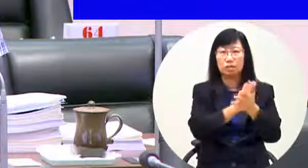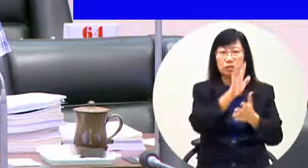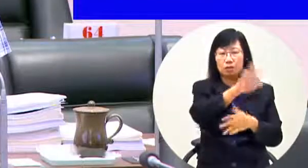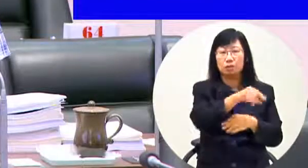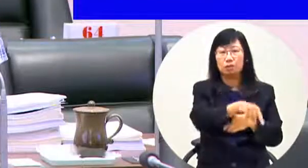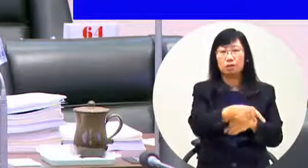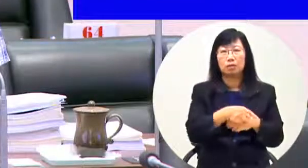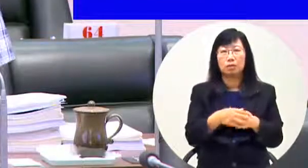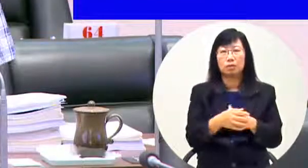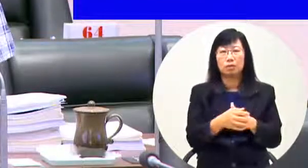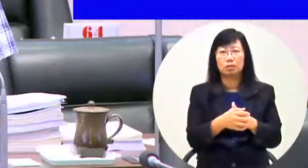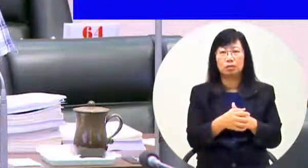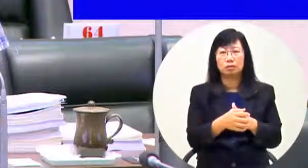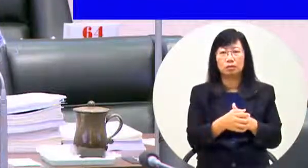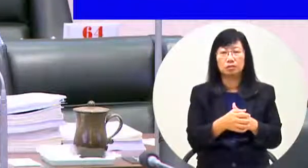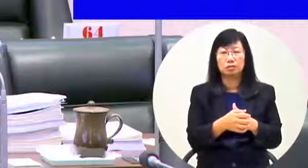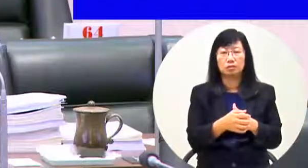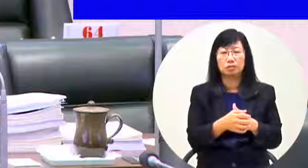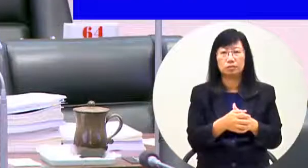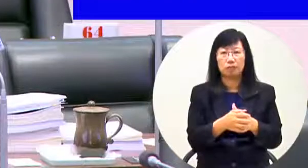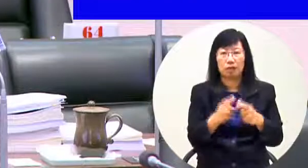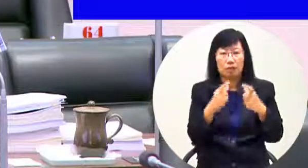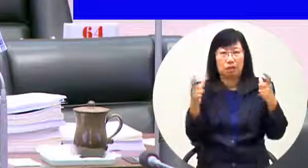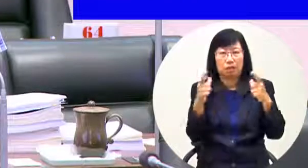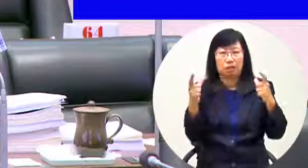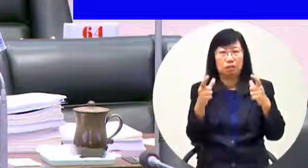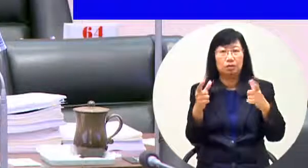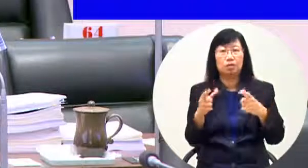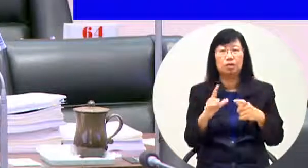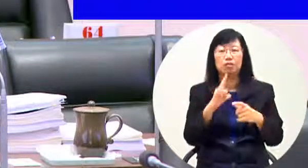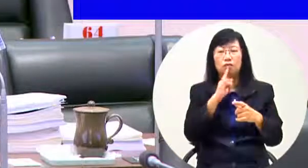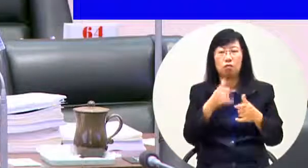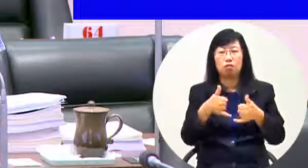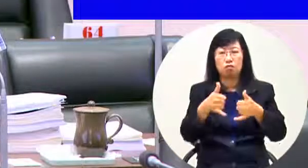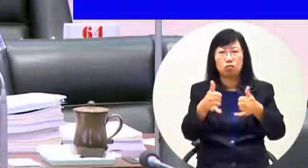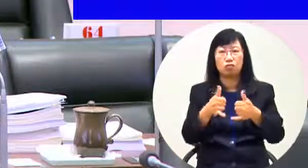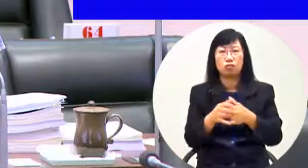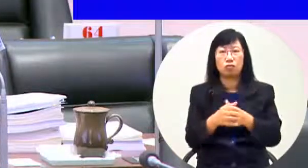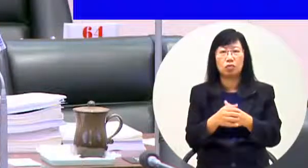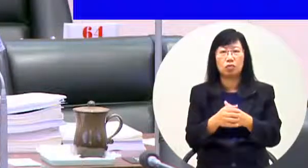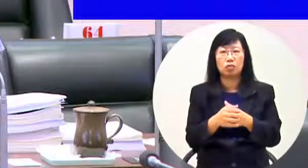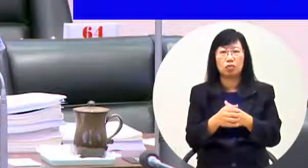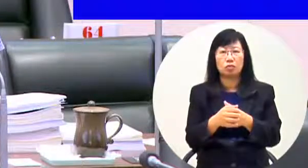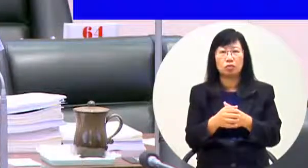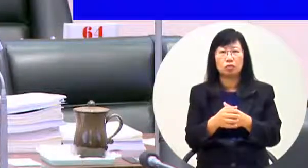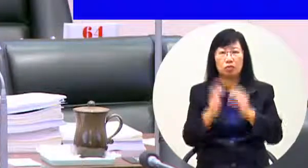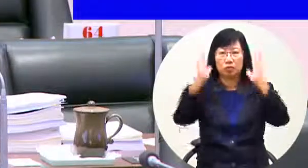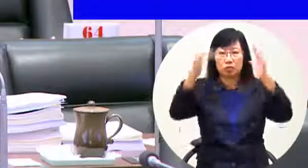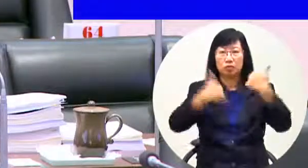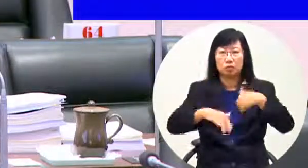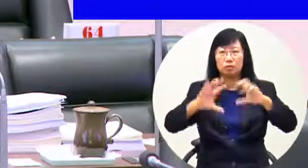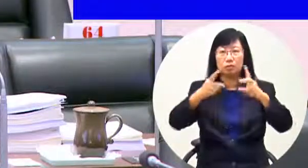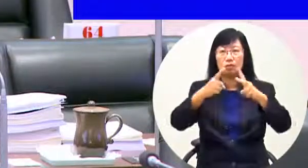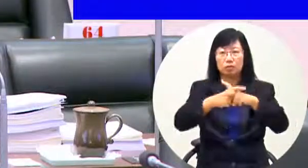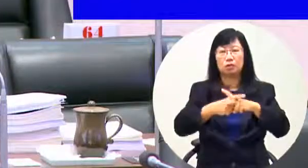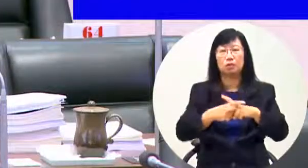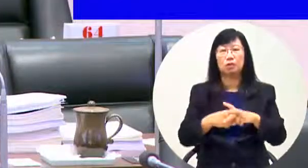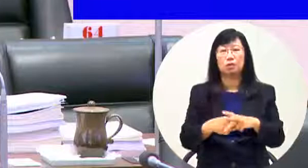那个这么大丰路上的那个什么 振兴 国小，就是振兴国小，以前最多